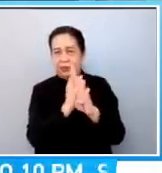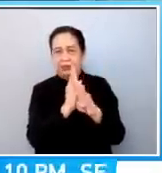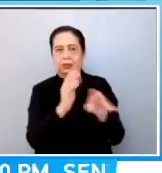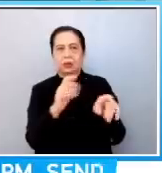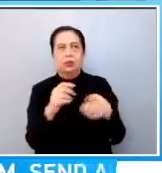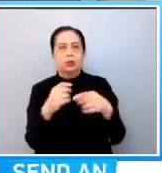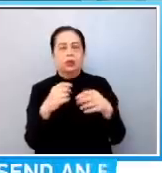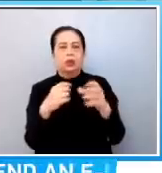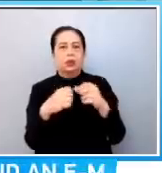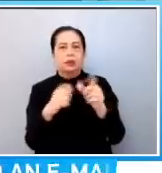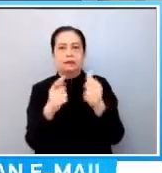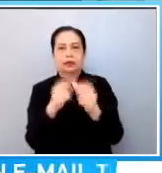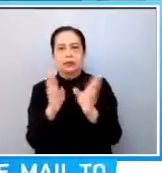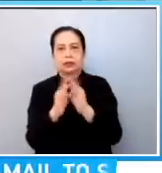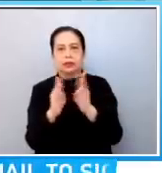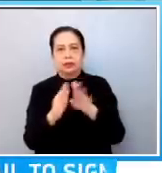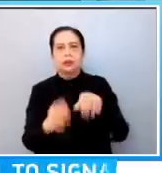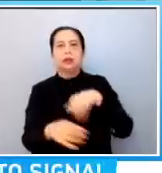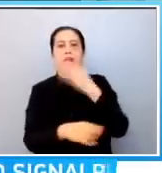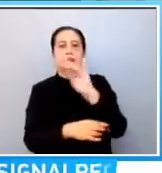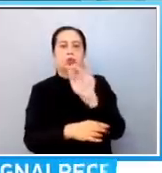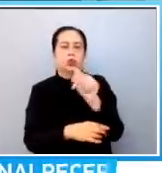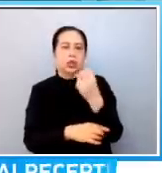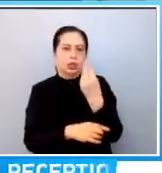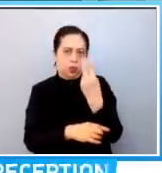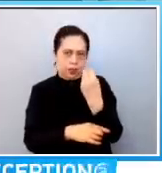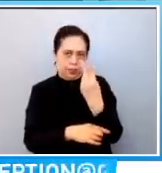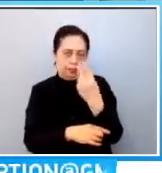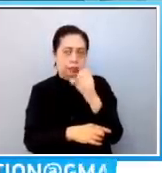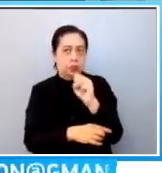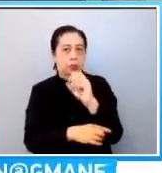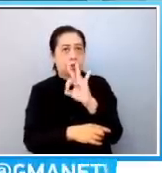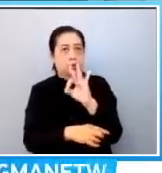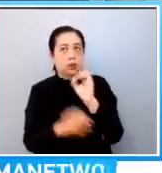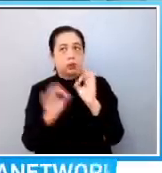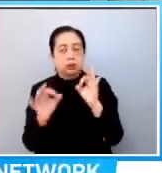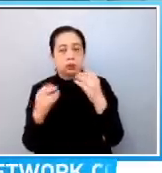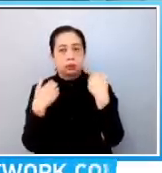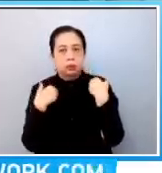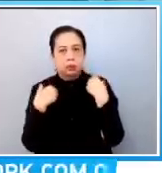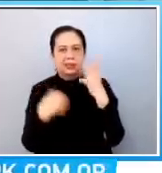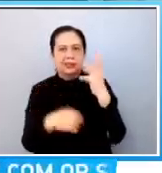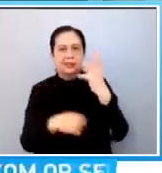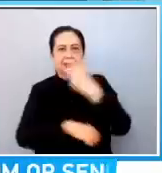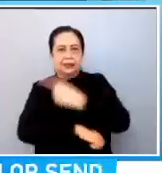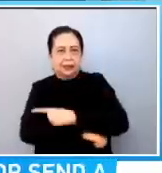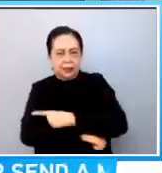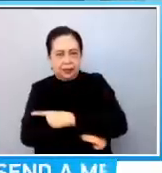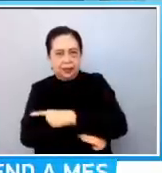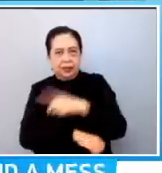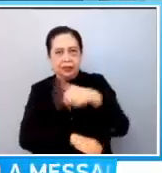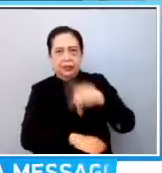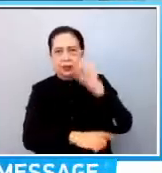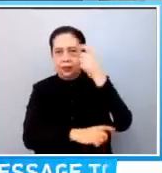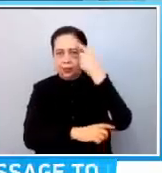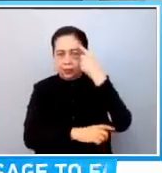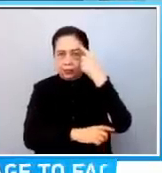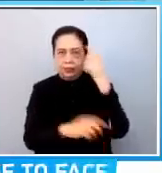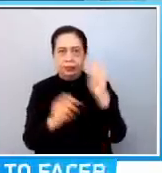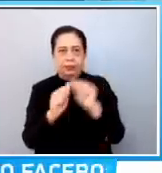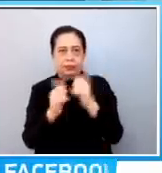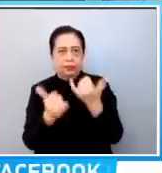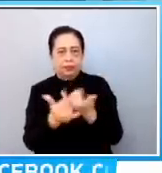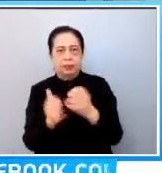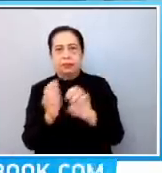first hearing nila will be July 12. So kung meron namang 60 days yung mga government agencies like LTFRB